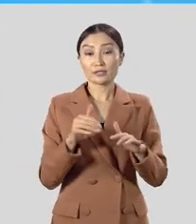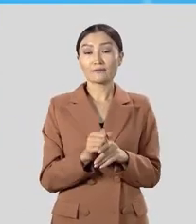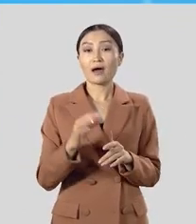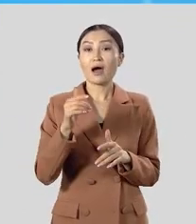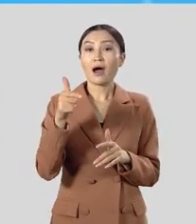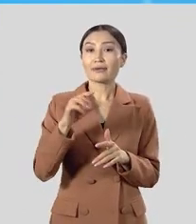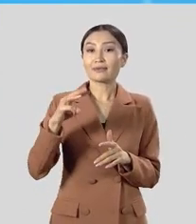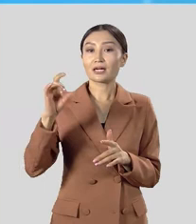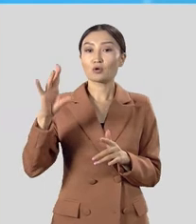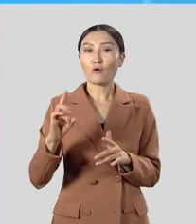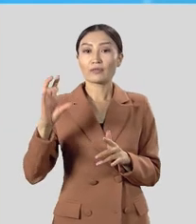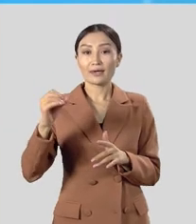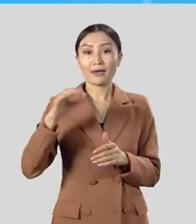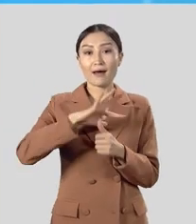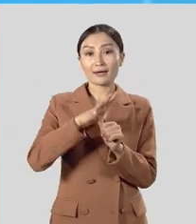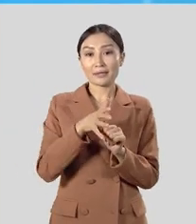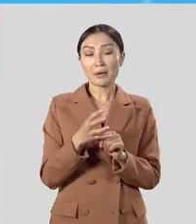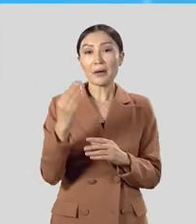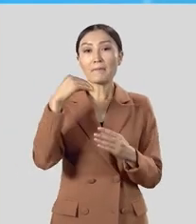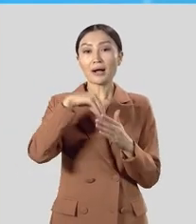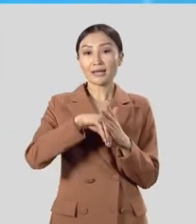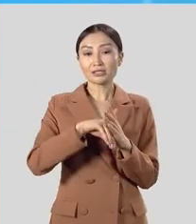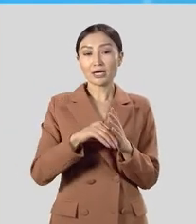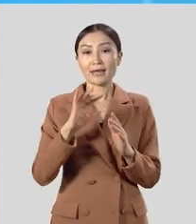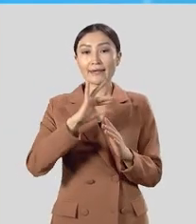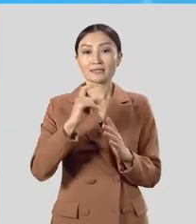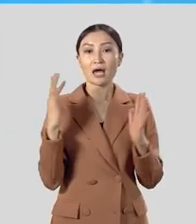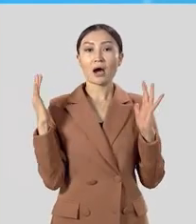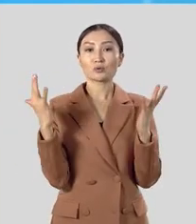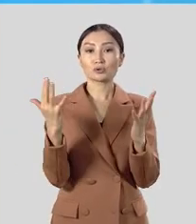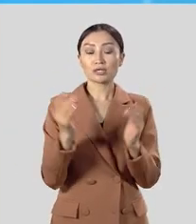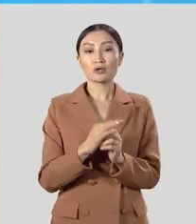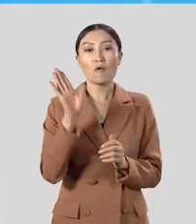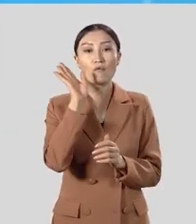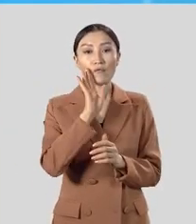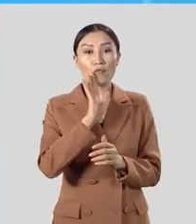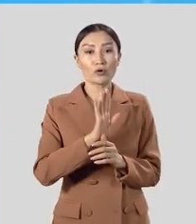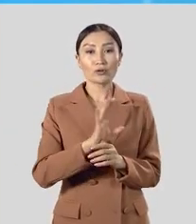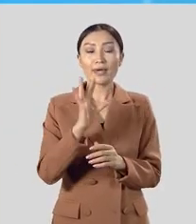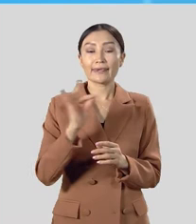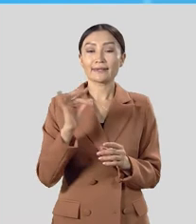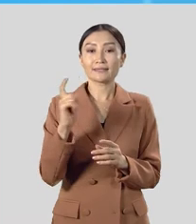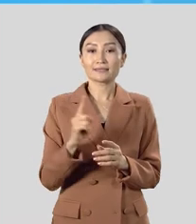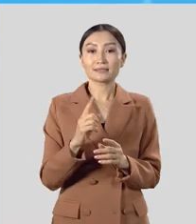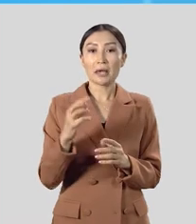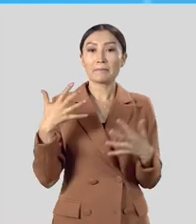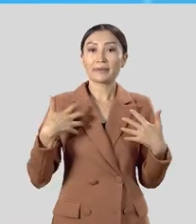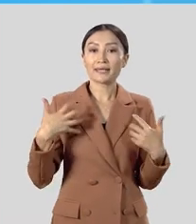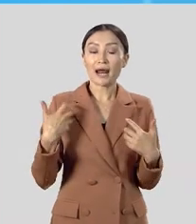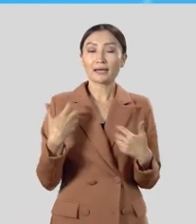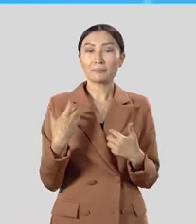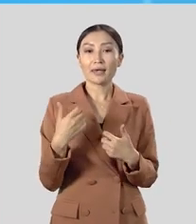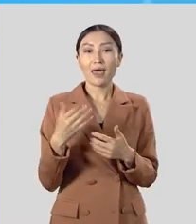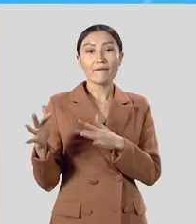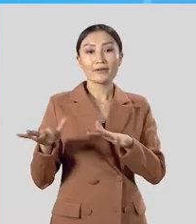а гетеротрофный гриб поглощает из окружающей среды воду с растворенными в ней минеральными